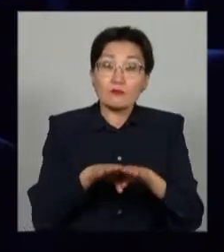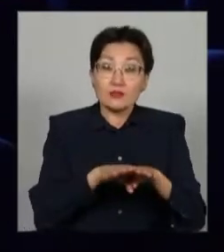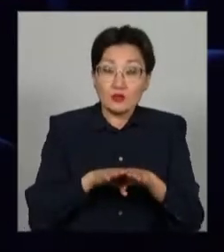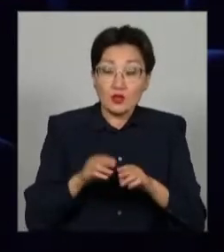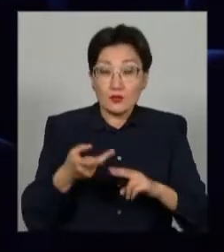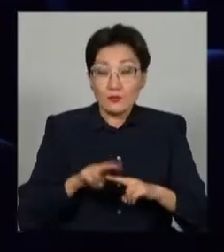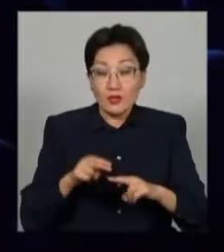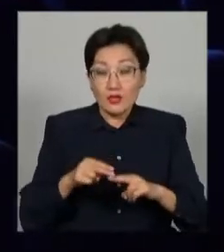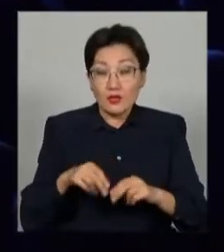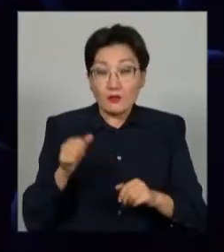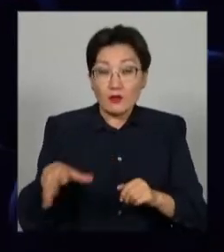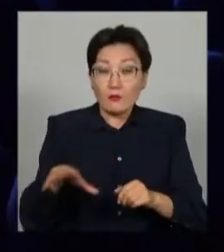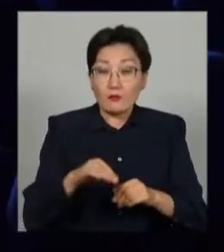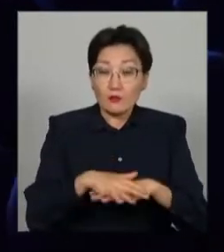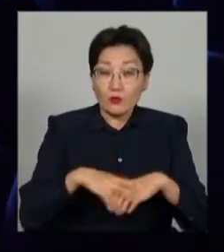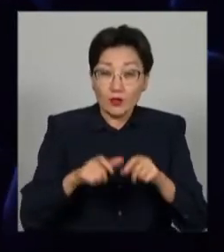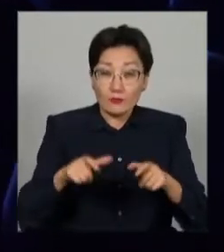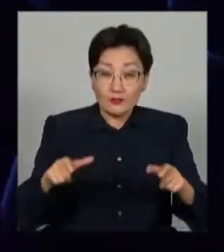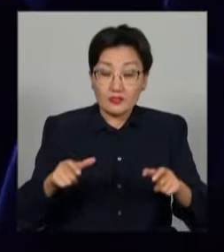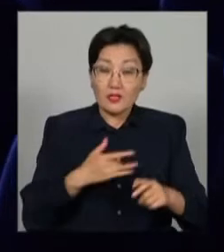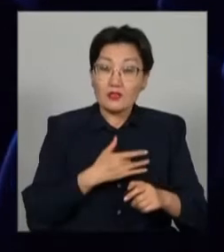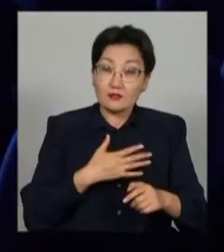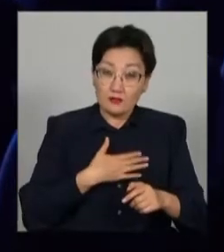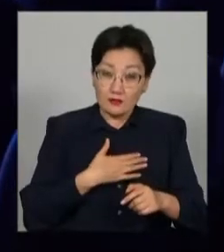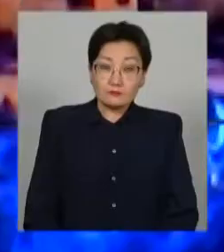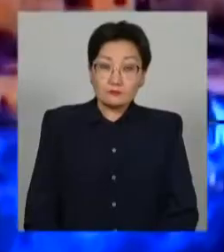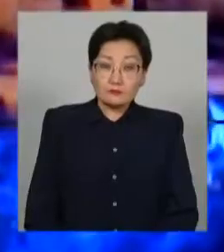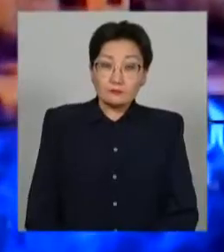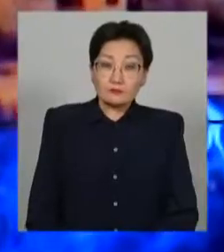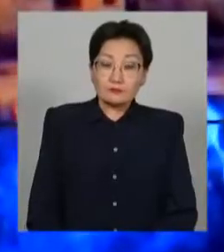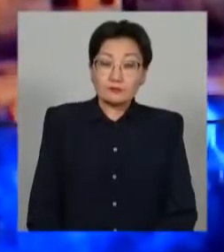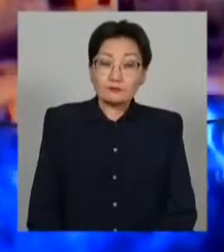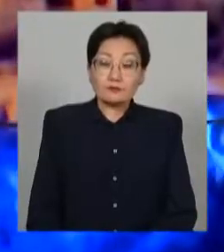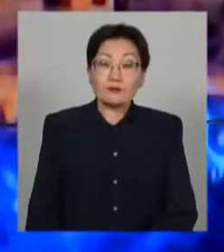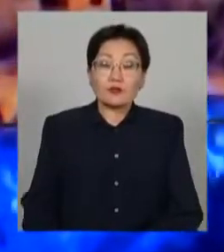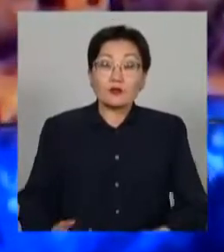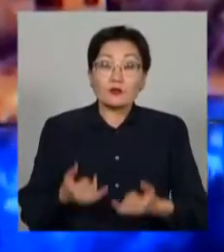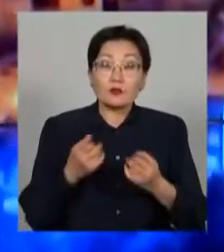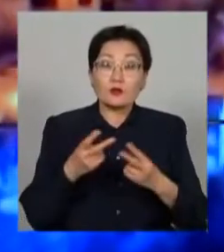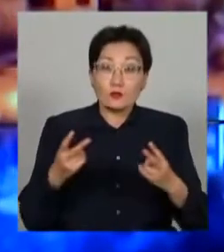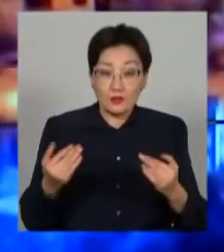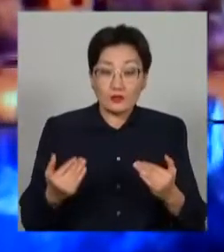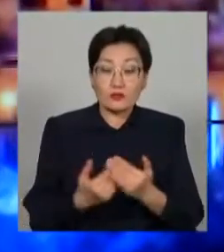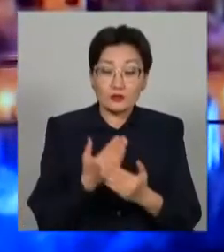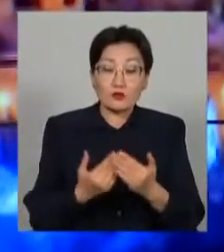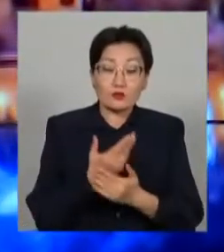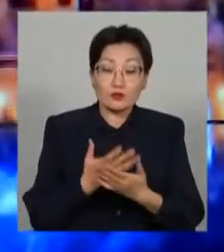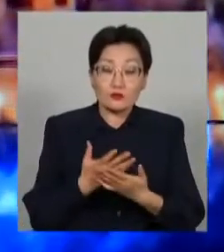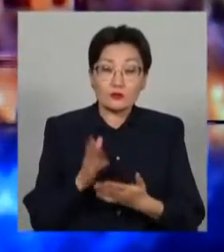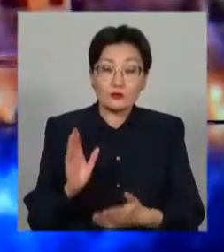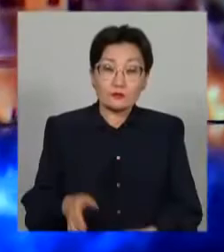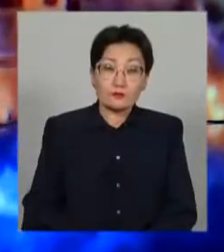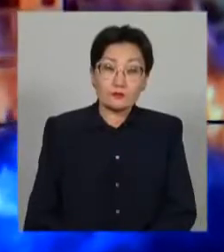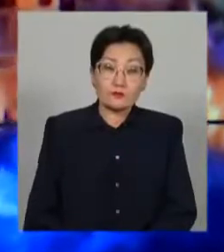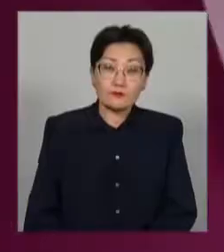бұл барлық қоғамға тән дүние болу керек. Құрметті көрермен, жаңалықтардың екінші жартысында